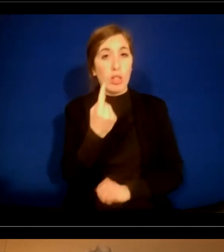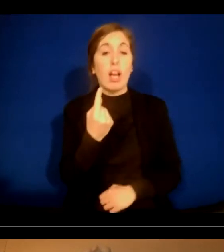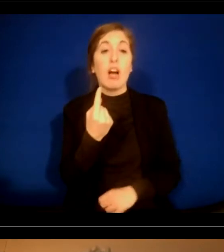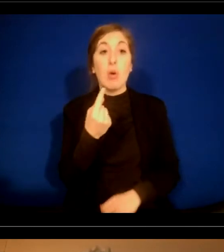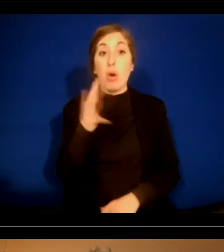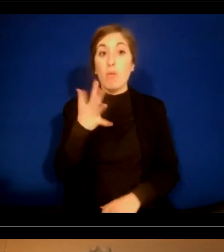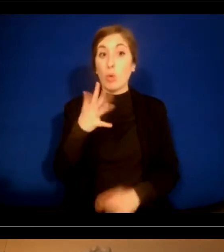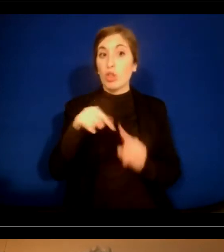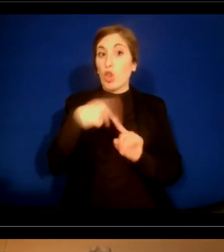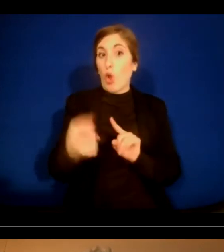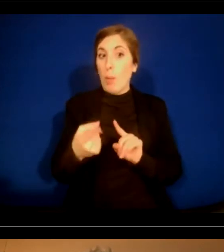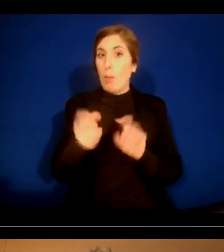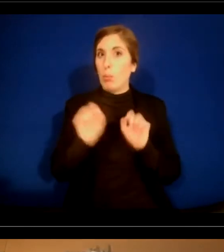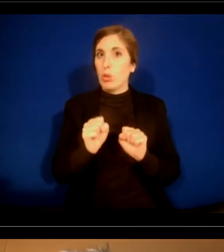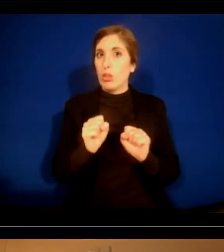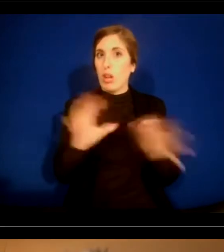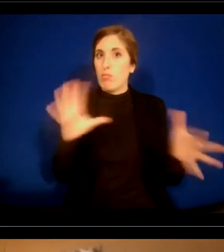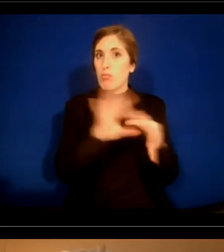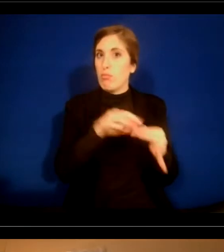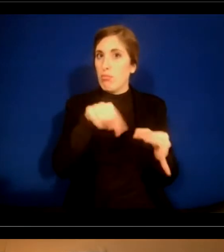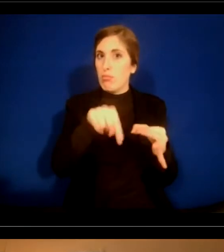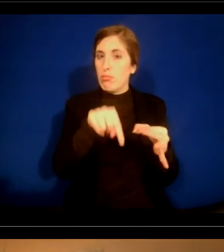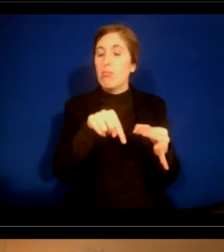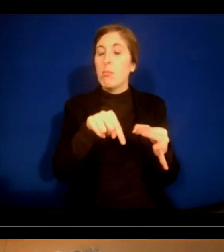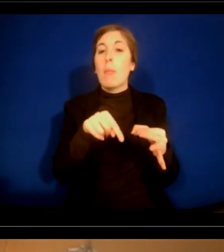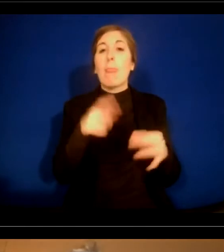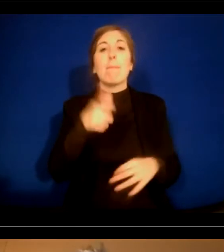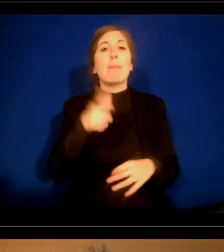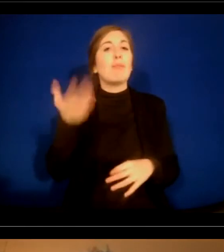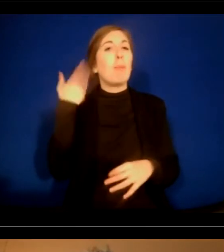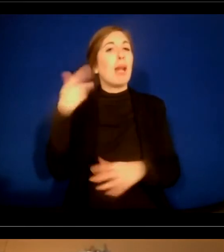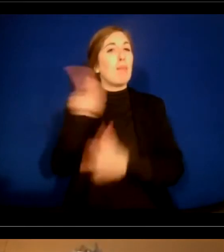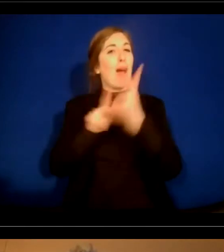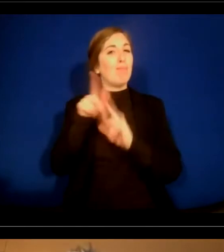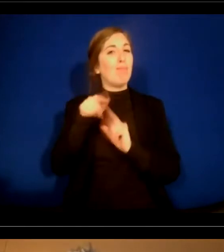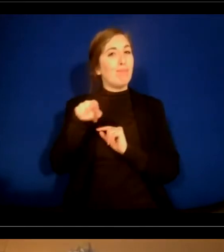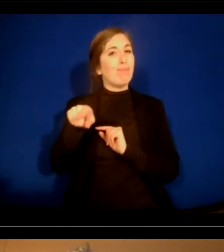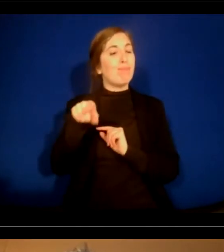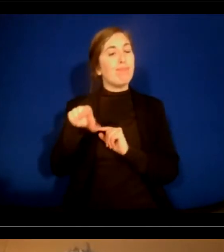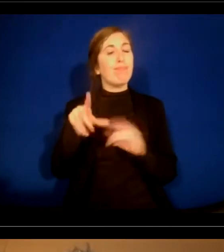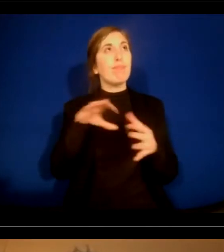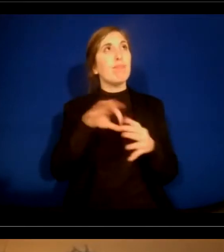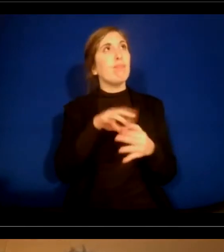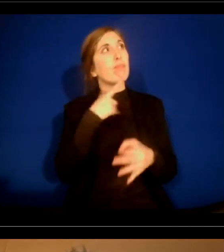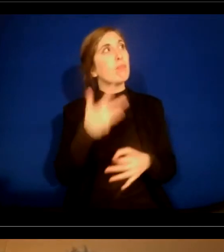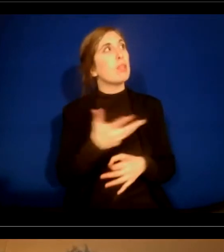riprendere dopo rispetto alla descrizione che tu facevi, anche rispetto, come dire,